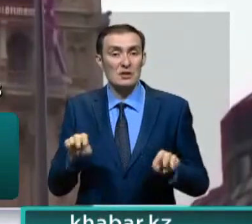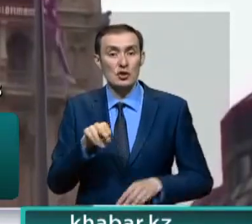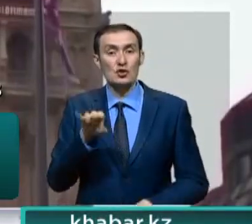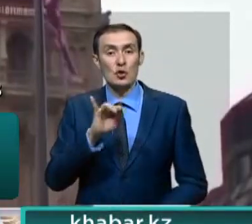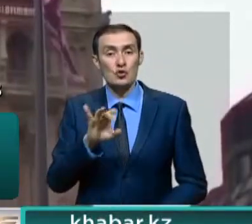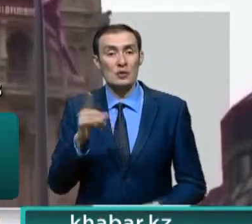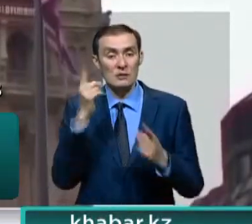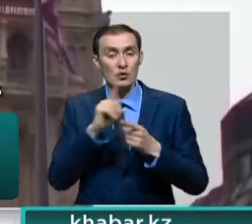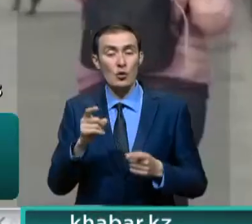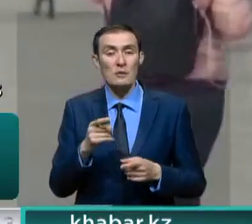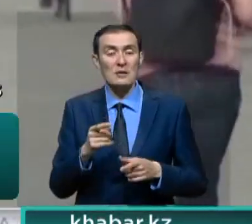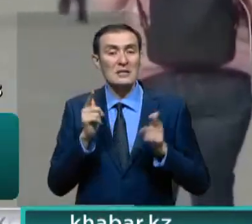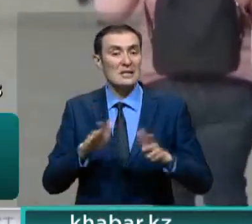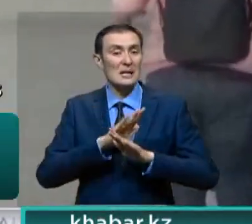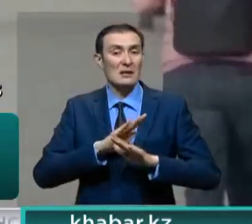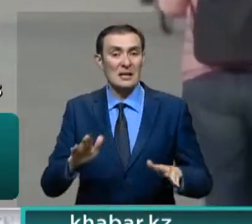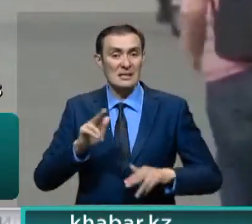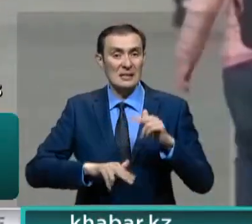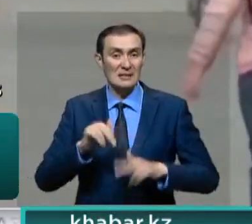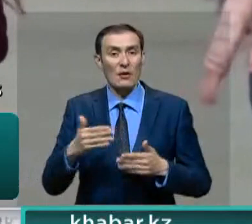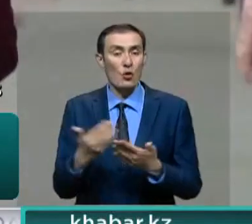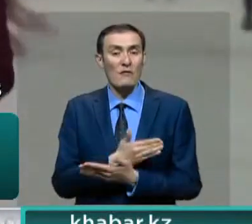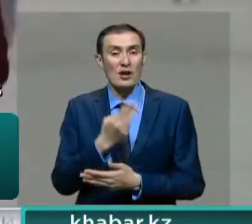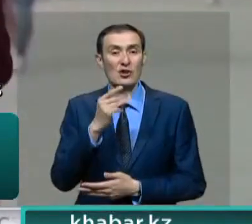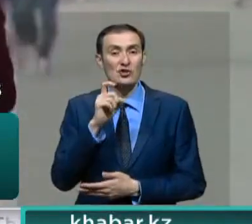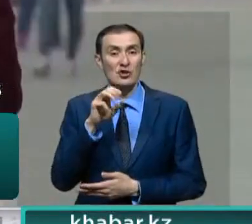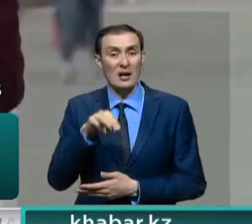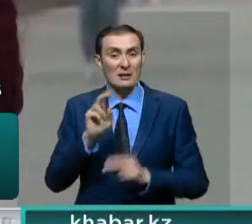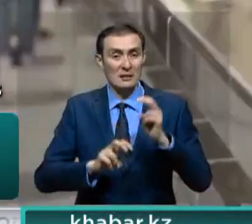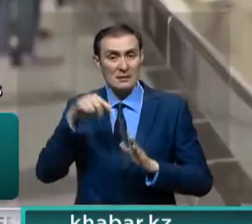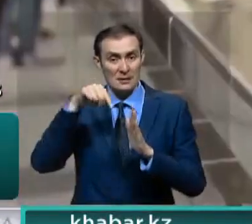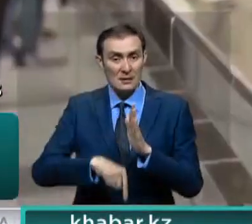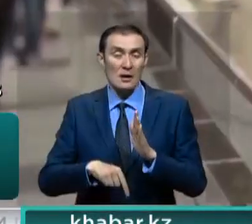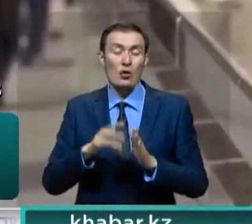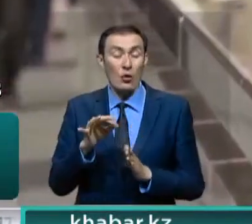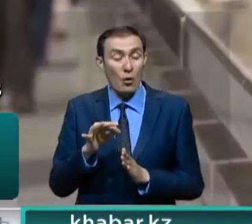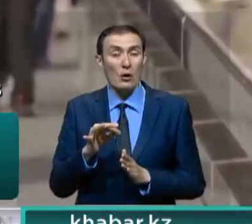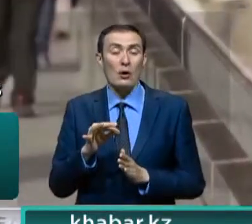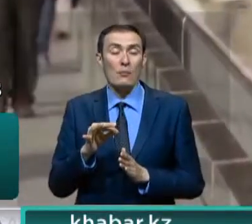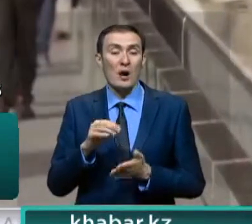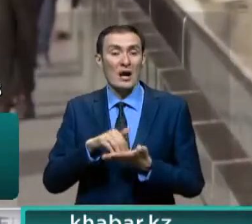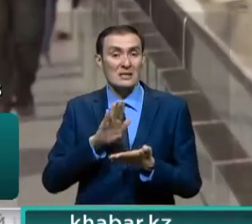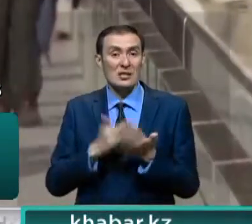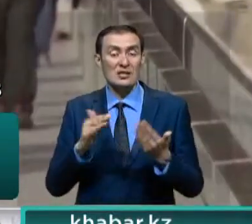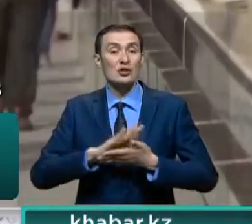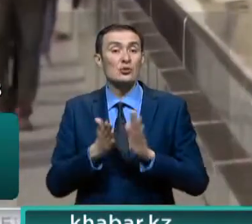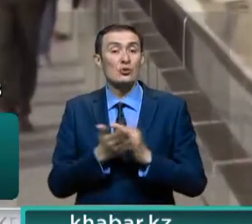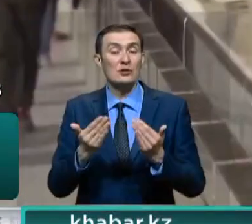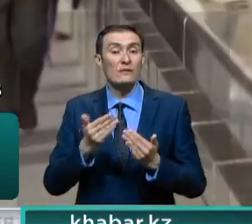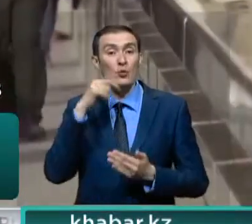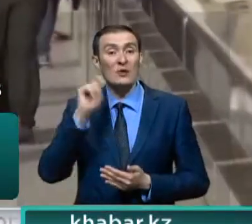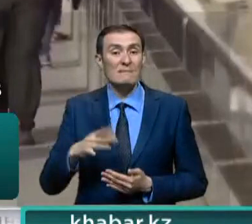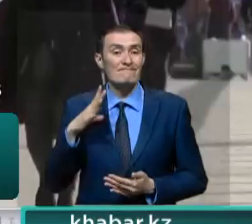Джонсон заявил, что не поддерживает строительство новых шахт. Однако, по оценке издания, события в Украине